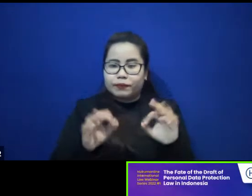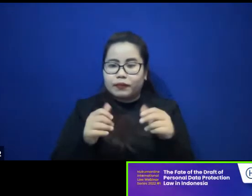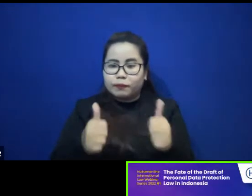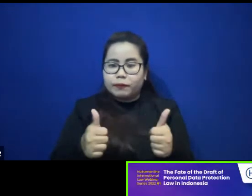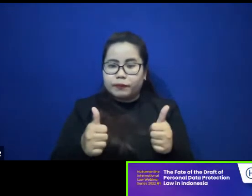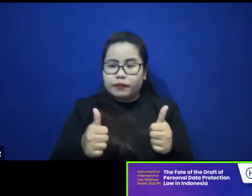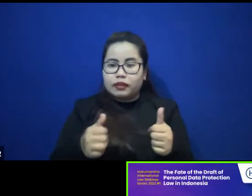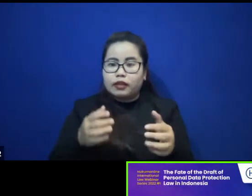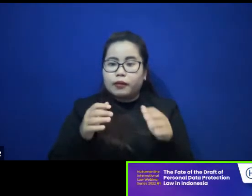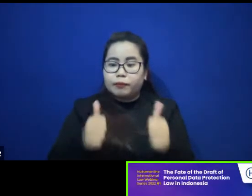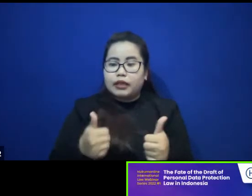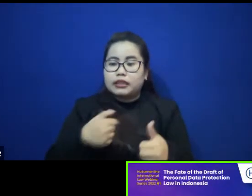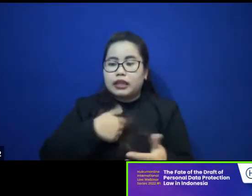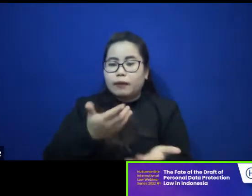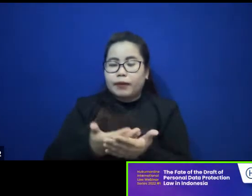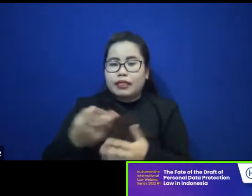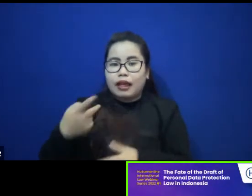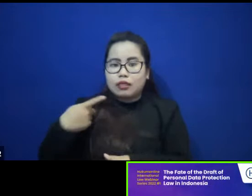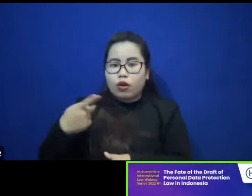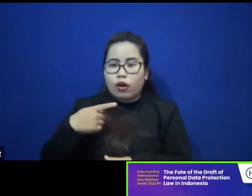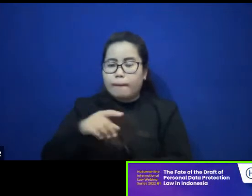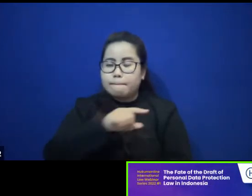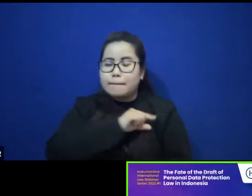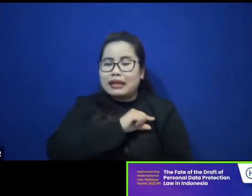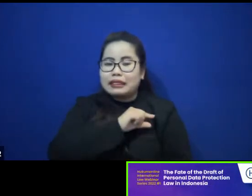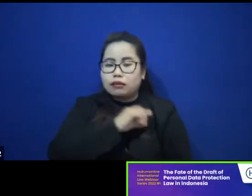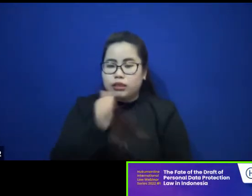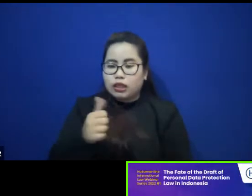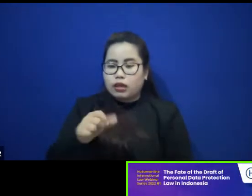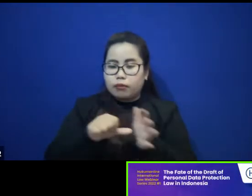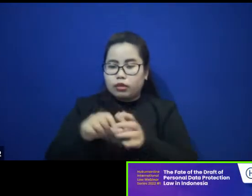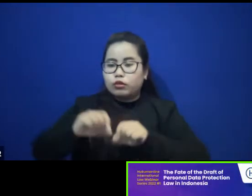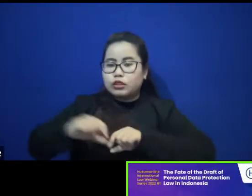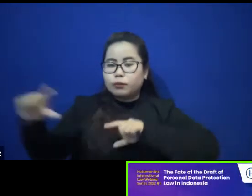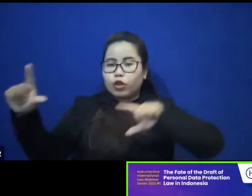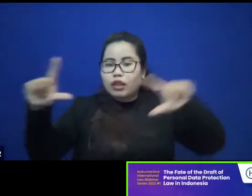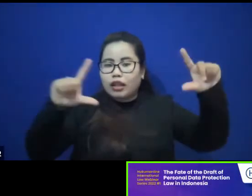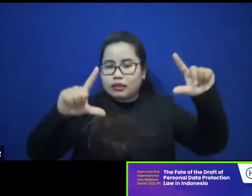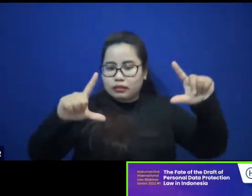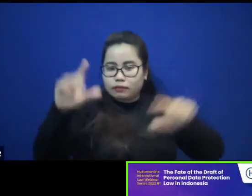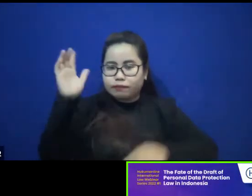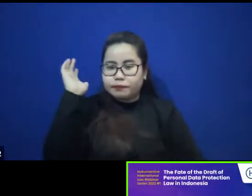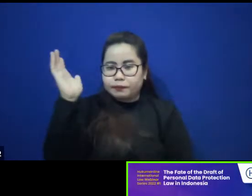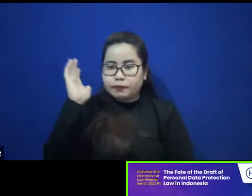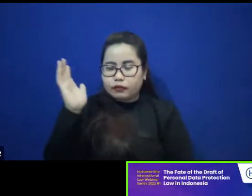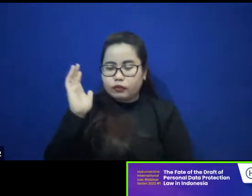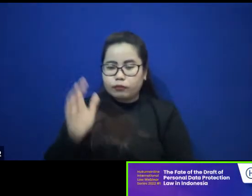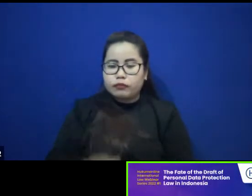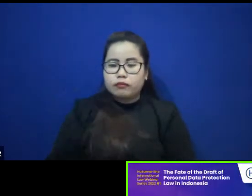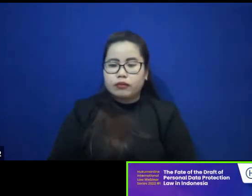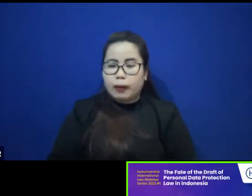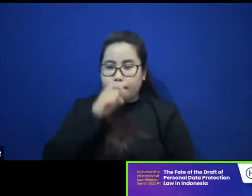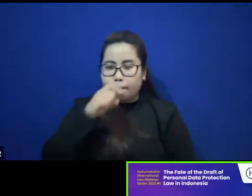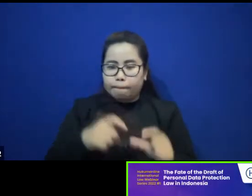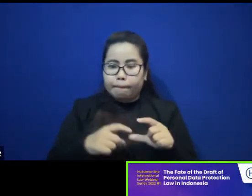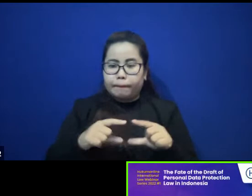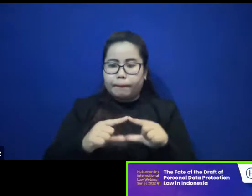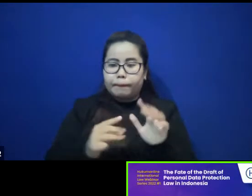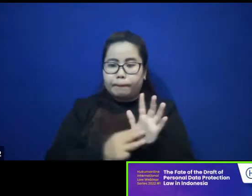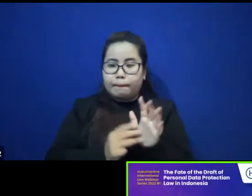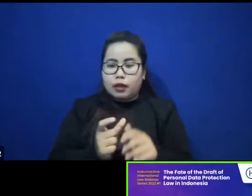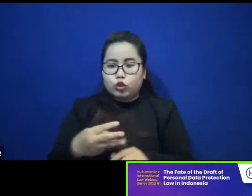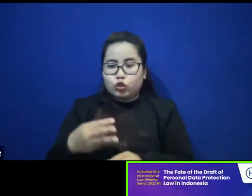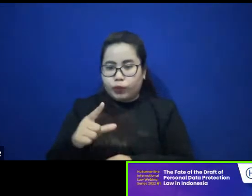cinemamovie21 minta tolong untuk panitia mungkin bisa men Spotlight amstickers nya Pak Samuel dan